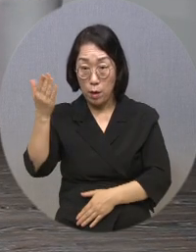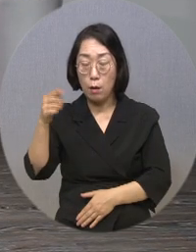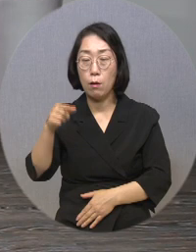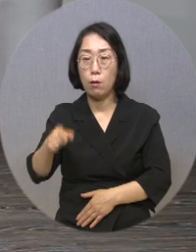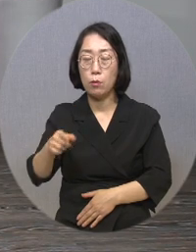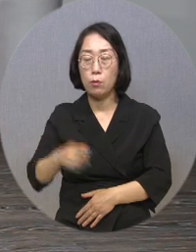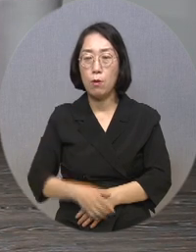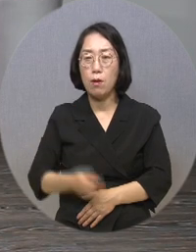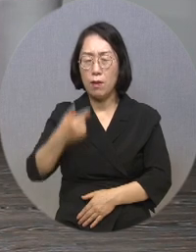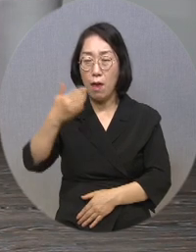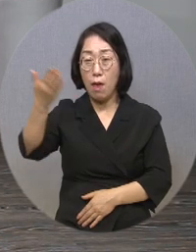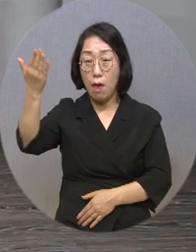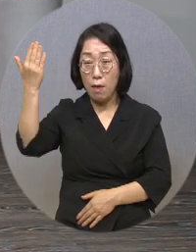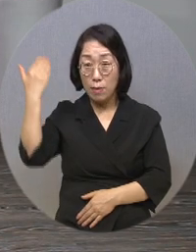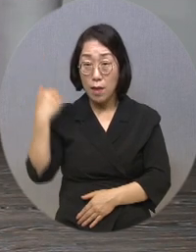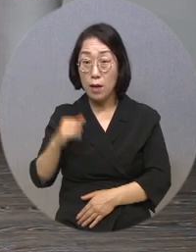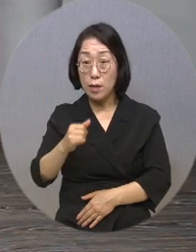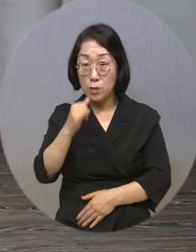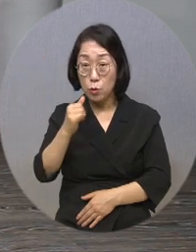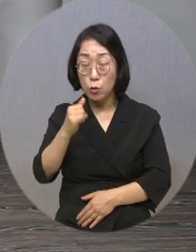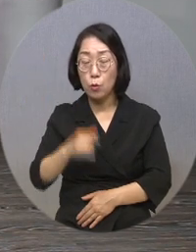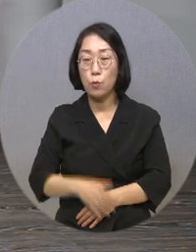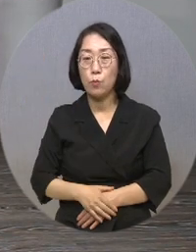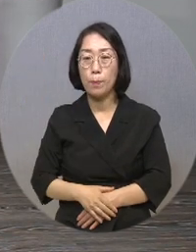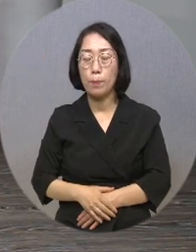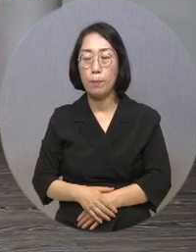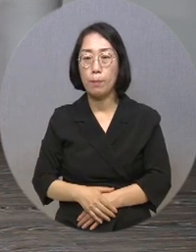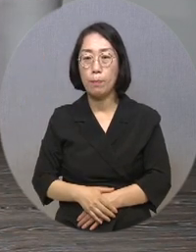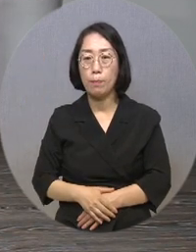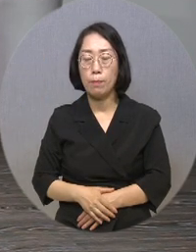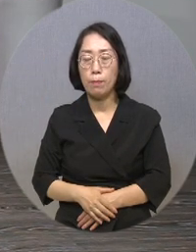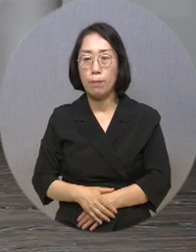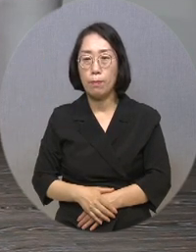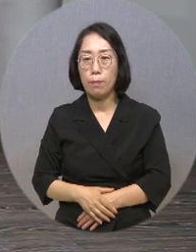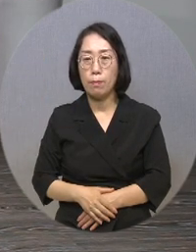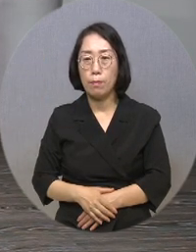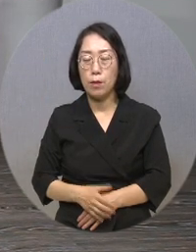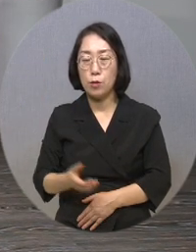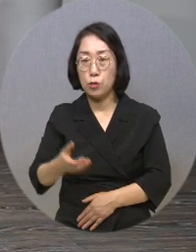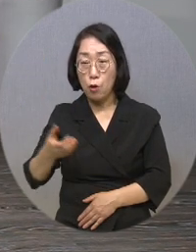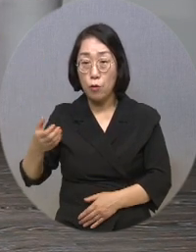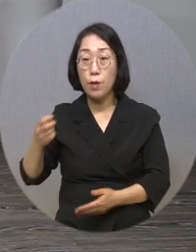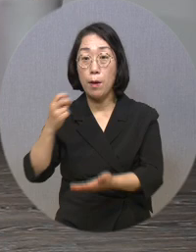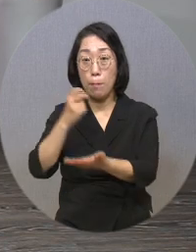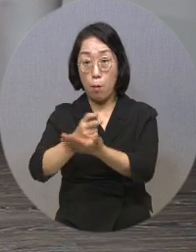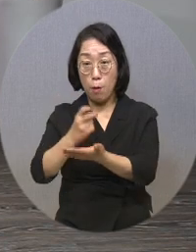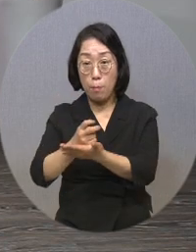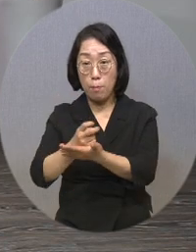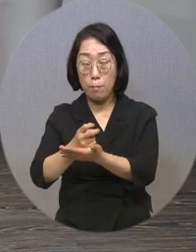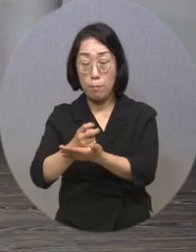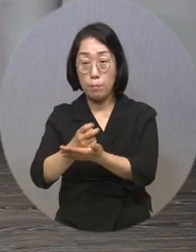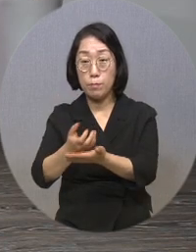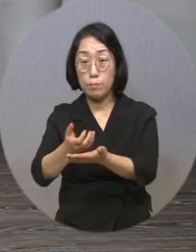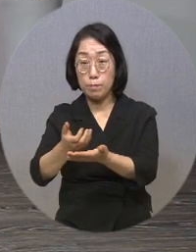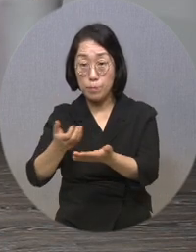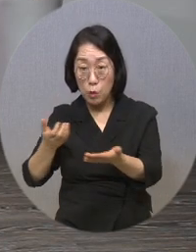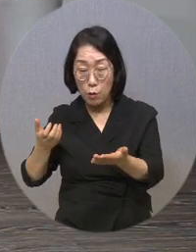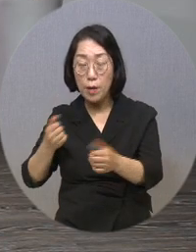공업 면적은 수도권 정비법 이전에 만들어졌기 때문에 서류상으로 그 면적을 갖고 있는 거예요.